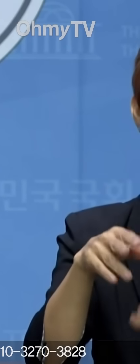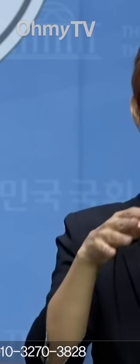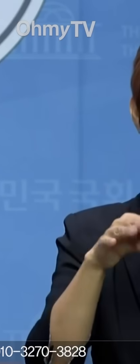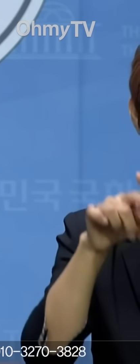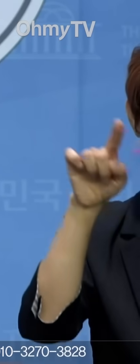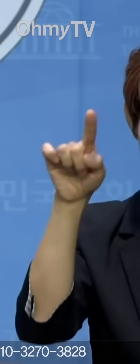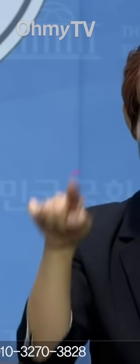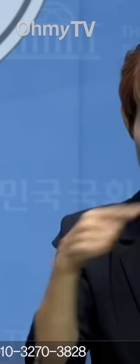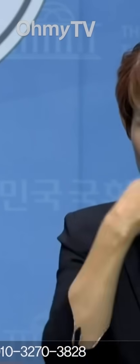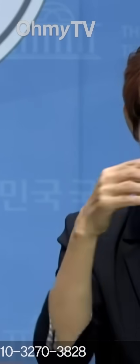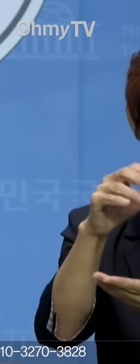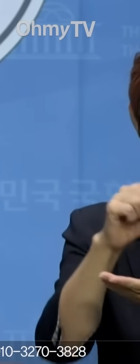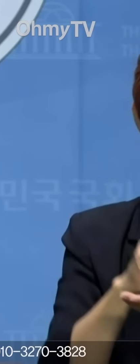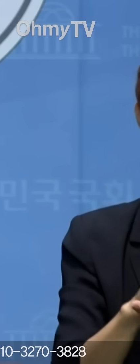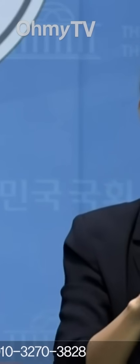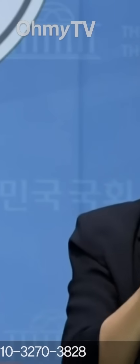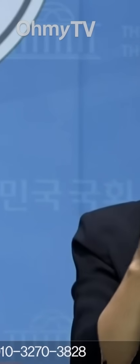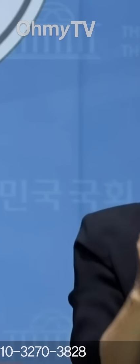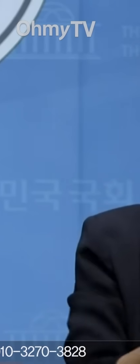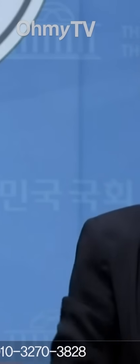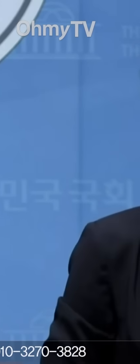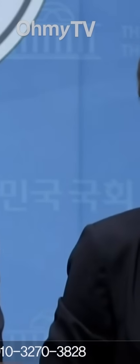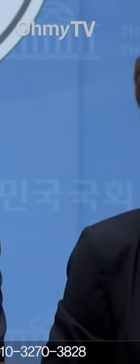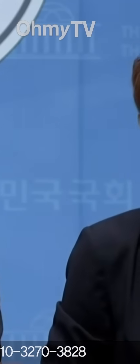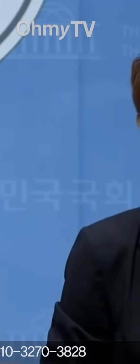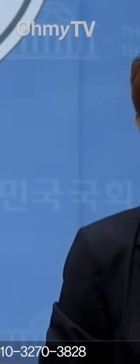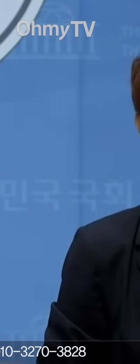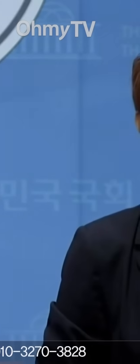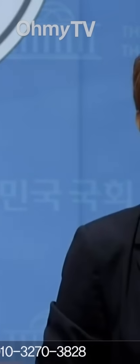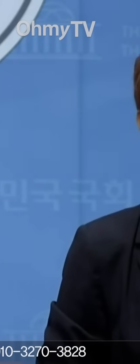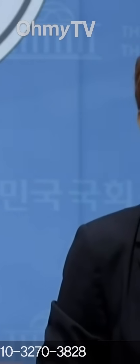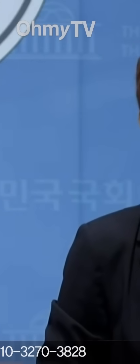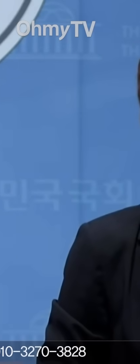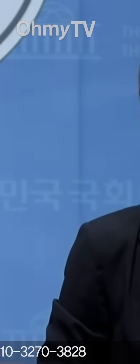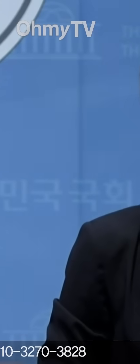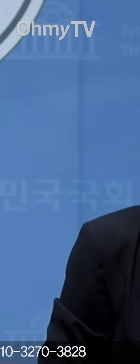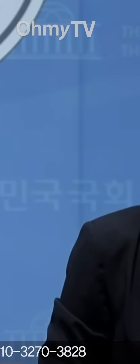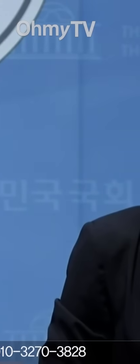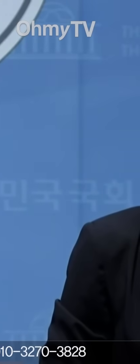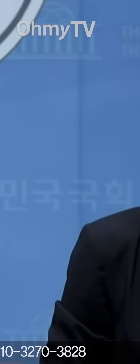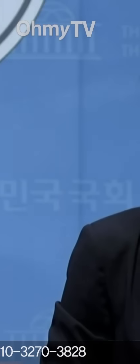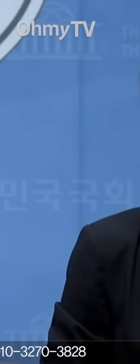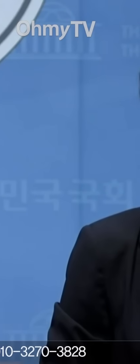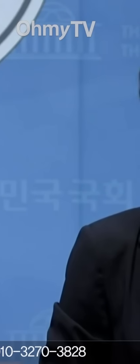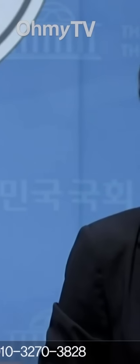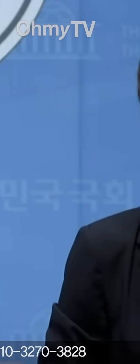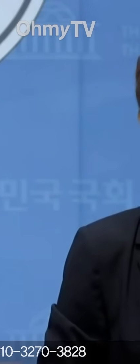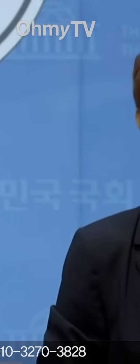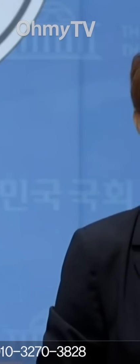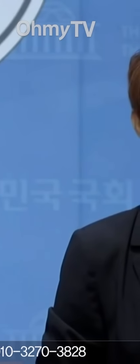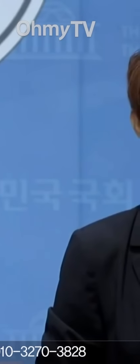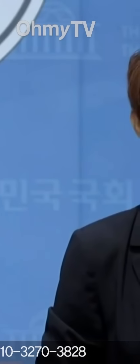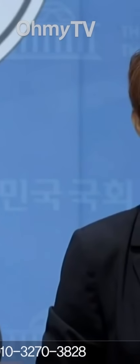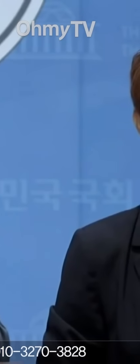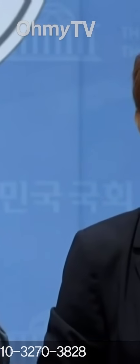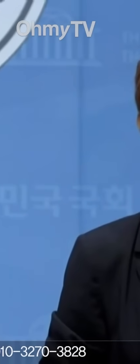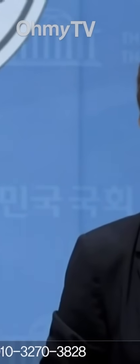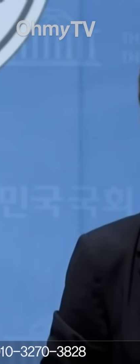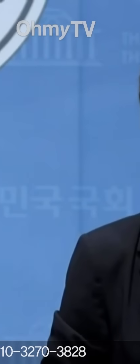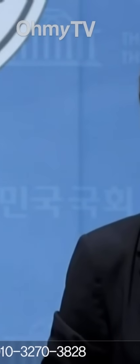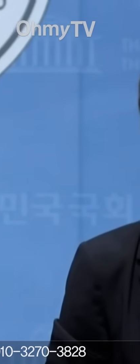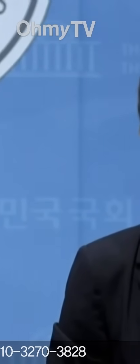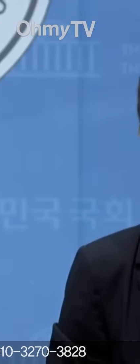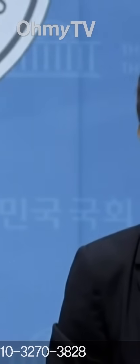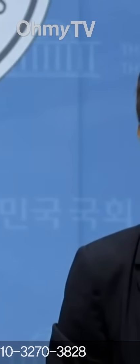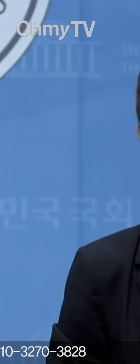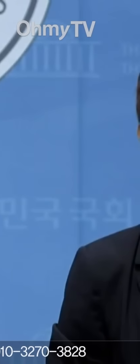송명철의 영수증을 제출했다고 합니다. 네,